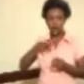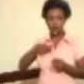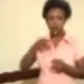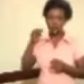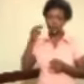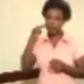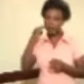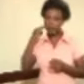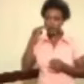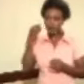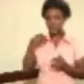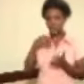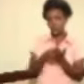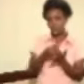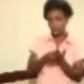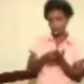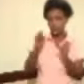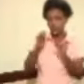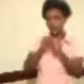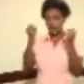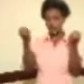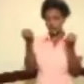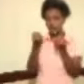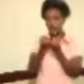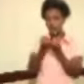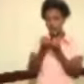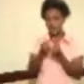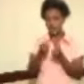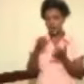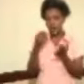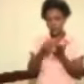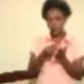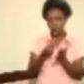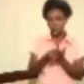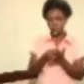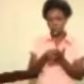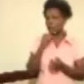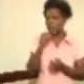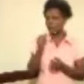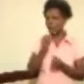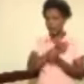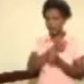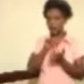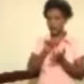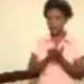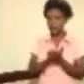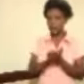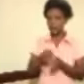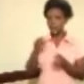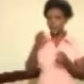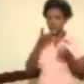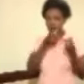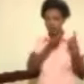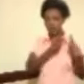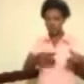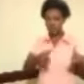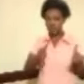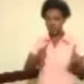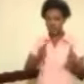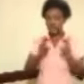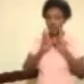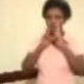système économique, système social. Non, M. Martelly, je ne pas appartenir à ce système. Ça. Mais cependant, je ne pas répondre sur ça.